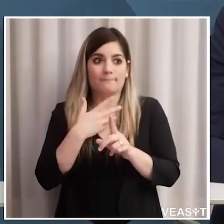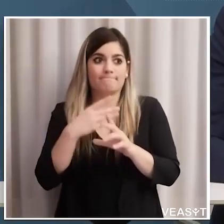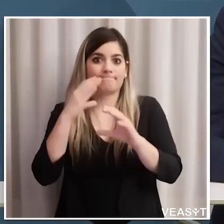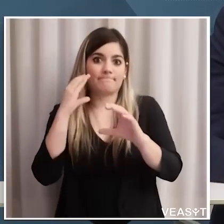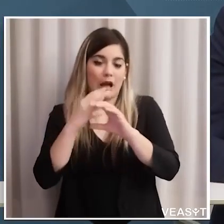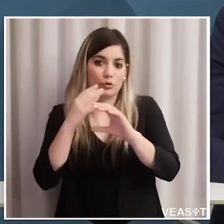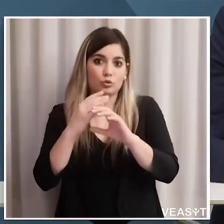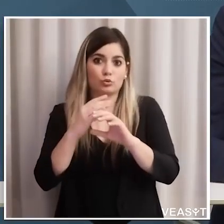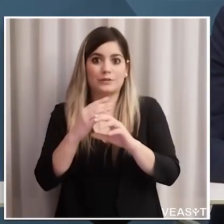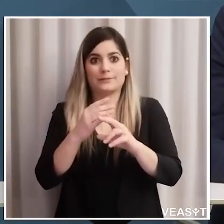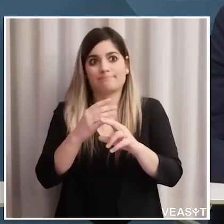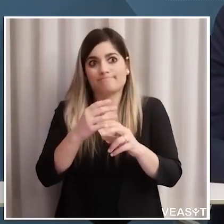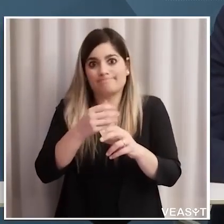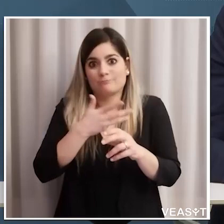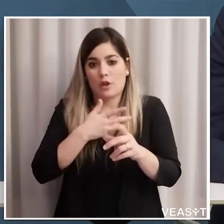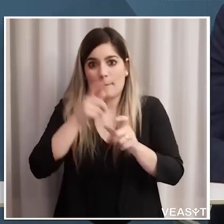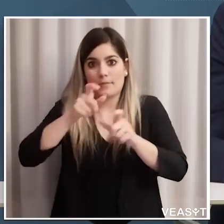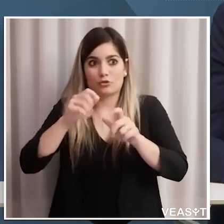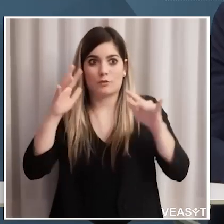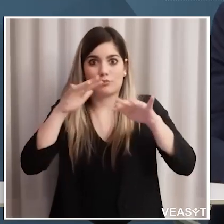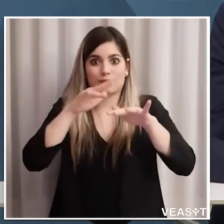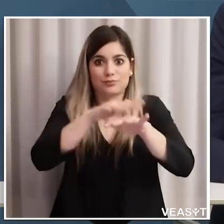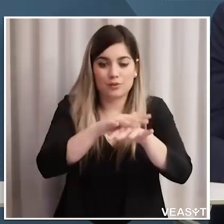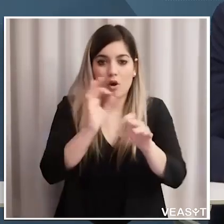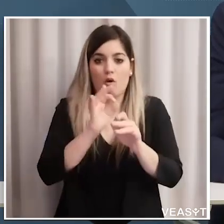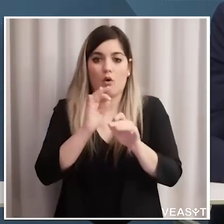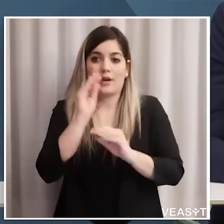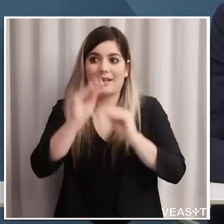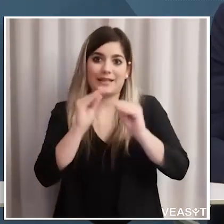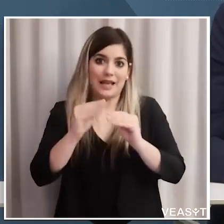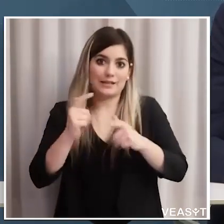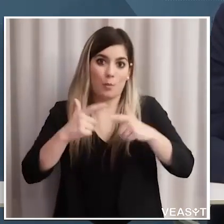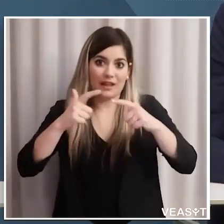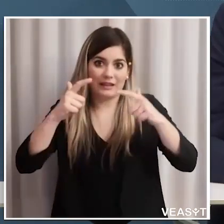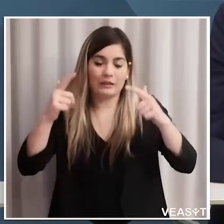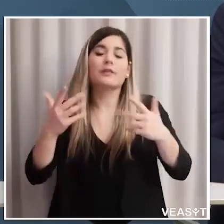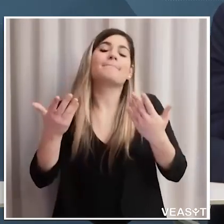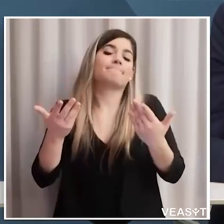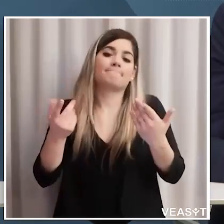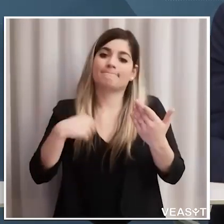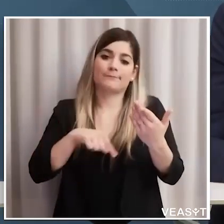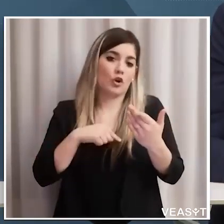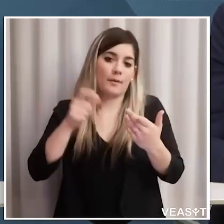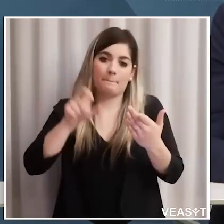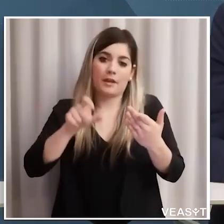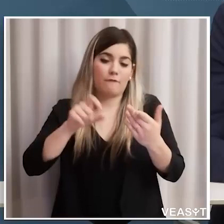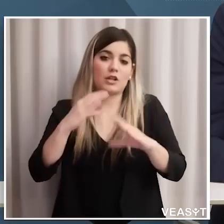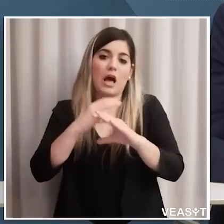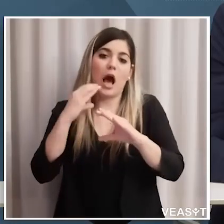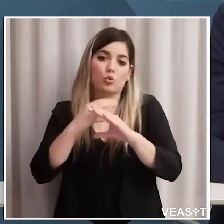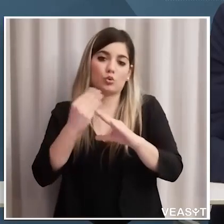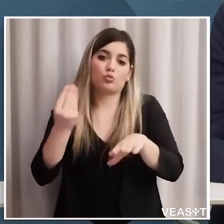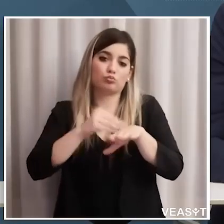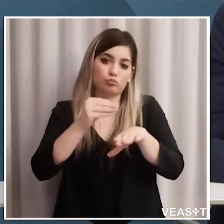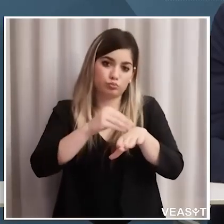piano di intervento, dove ci saranno linee più affollate o dove la richiesta